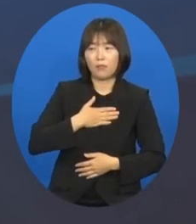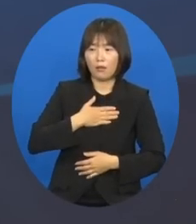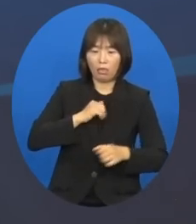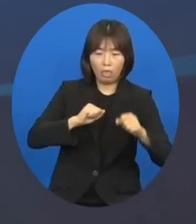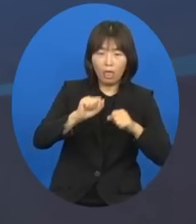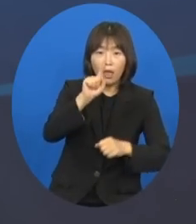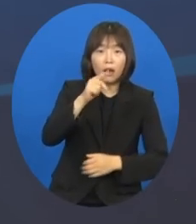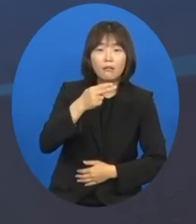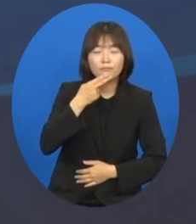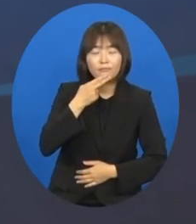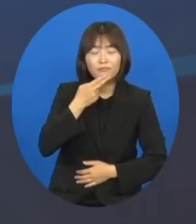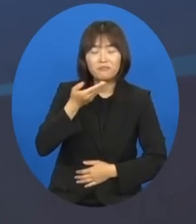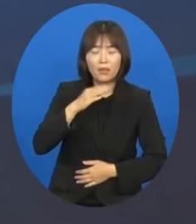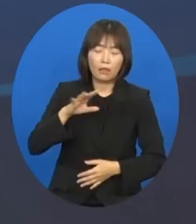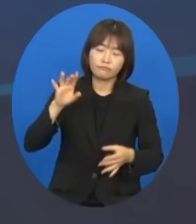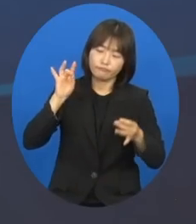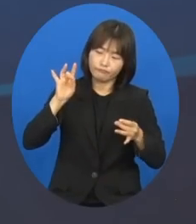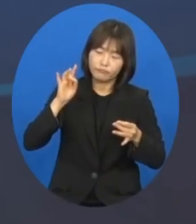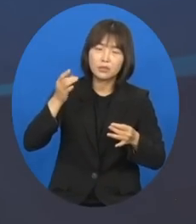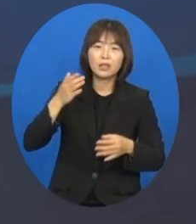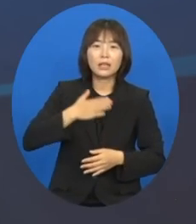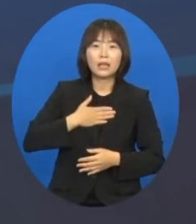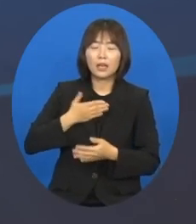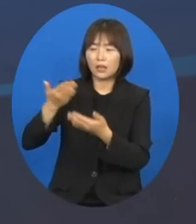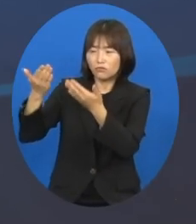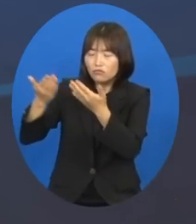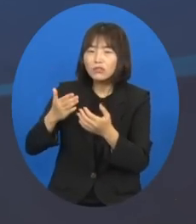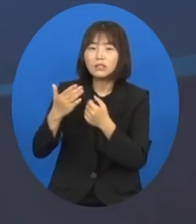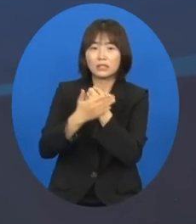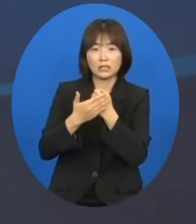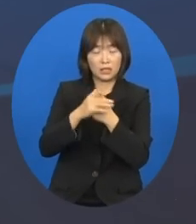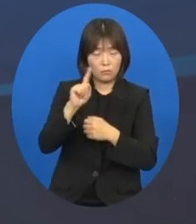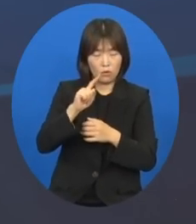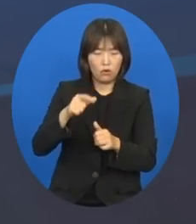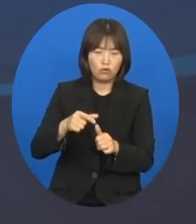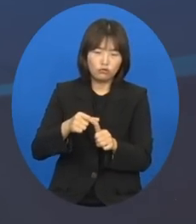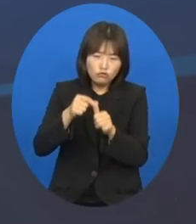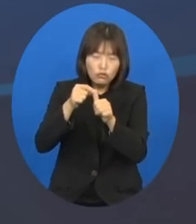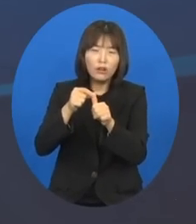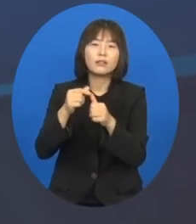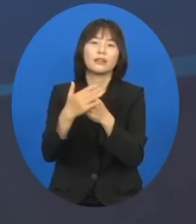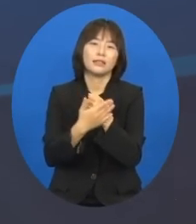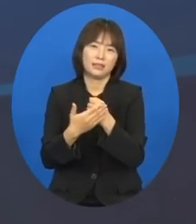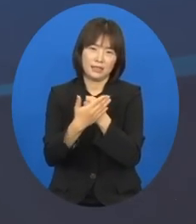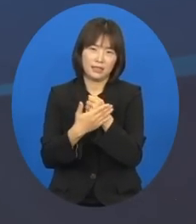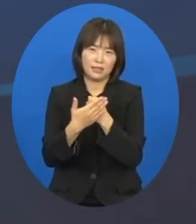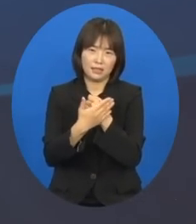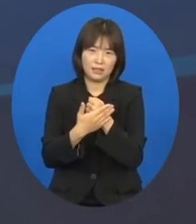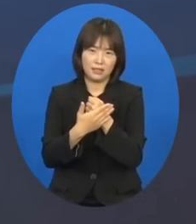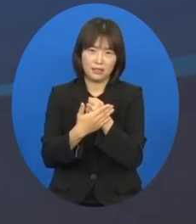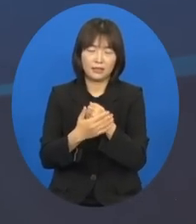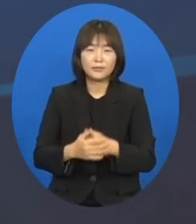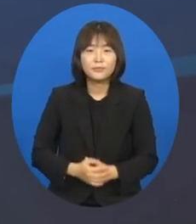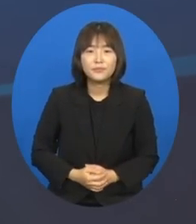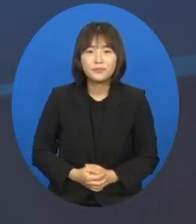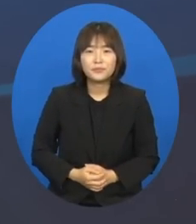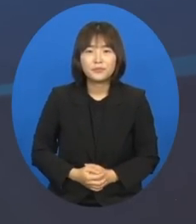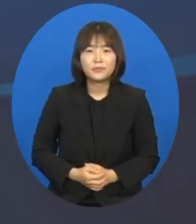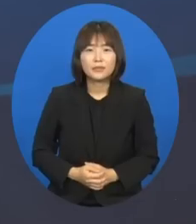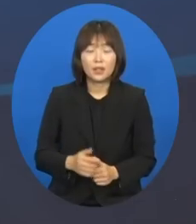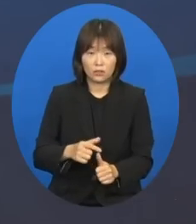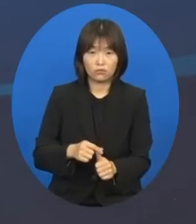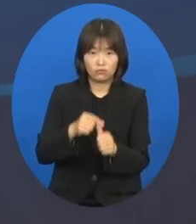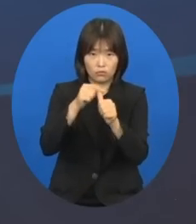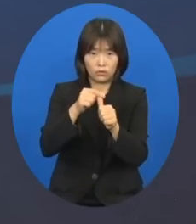했는데 가만히 있는데 내게 찾아온 은혜가 뭐냐면 구원의 은혜입니다 구원의 은혜 구원에서 만큼은